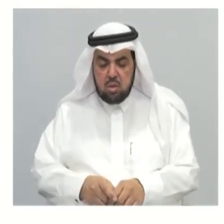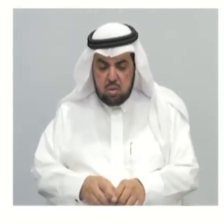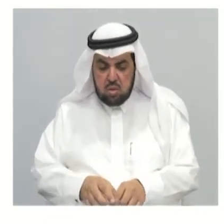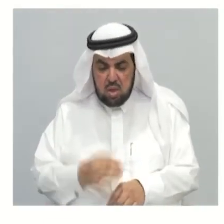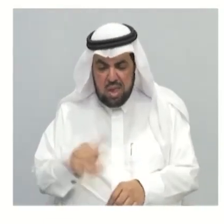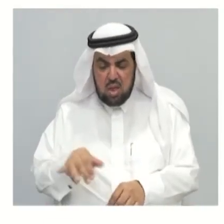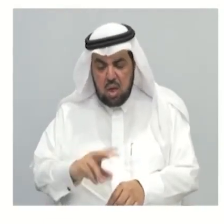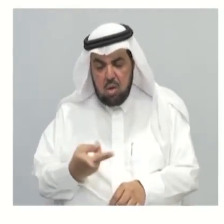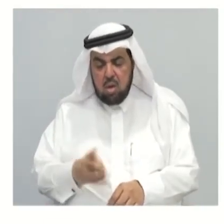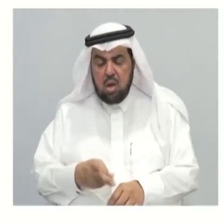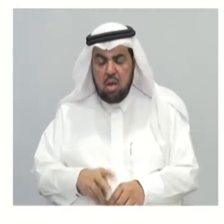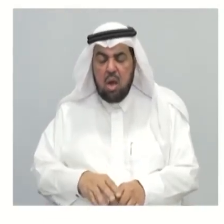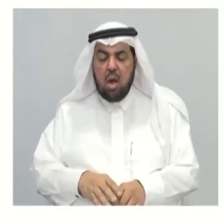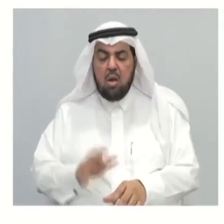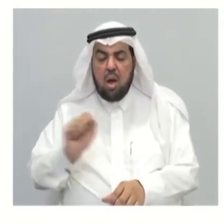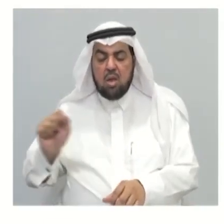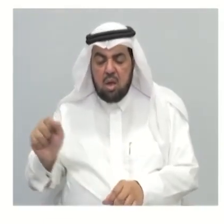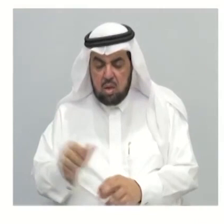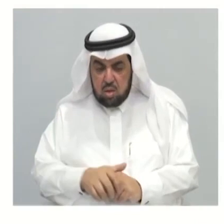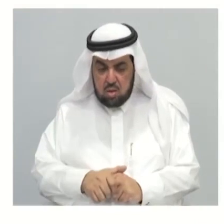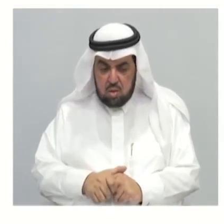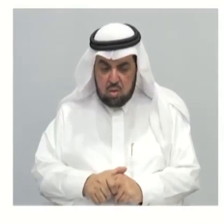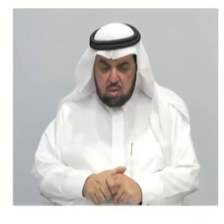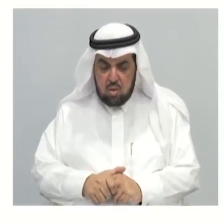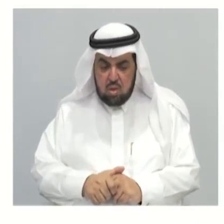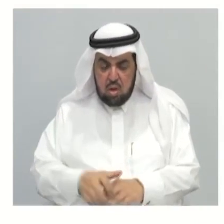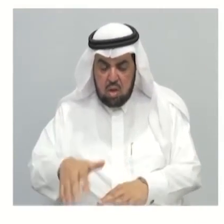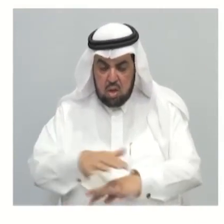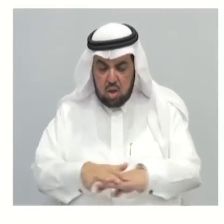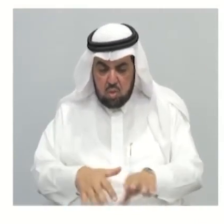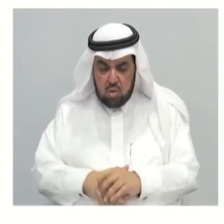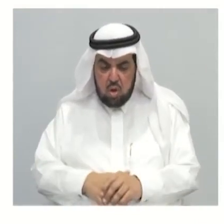بتعديل هذه الخصائص لهذا